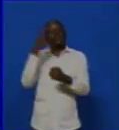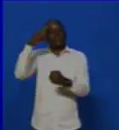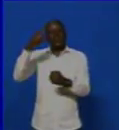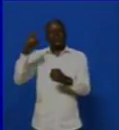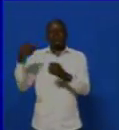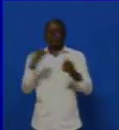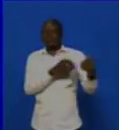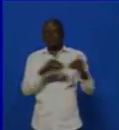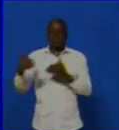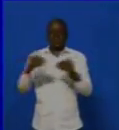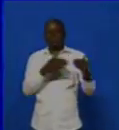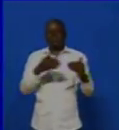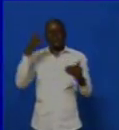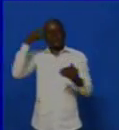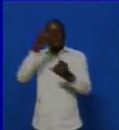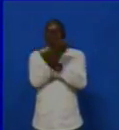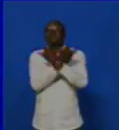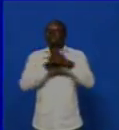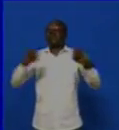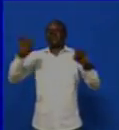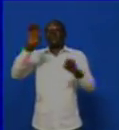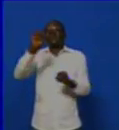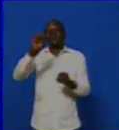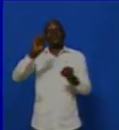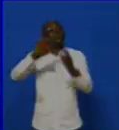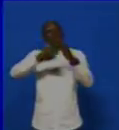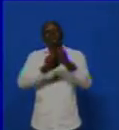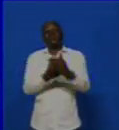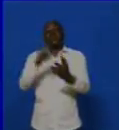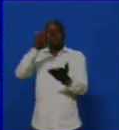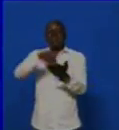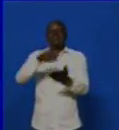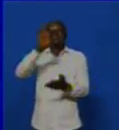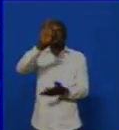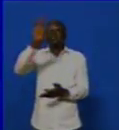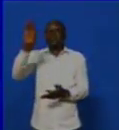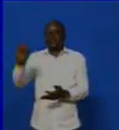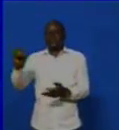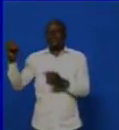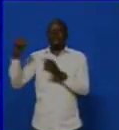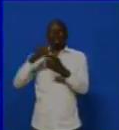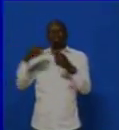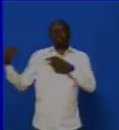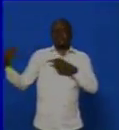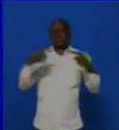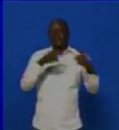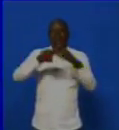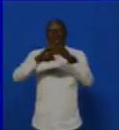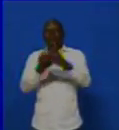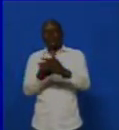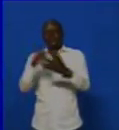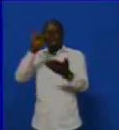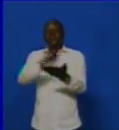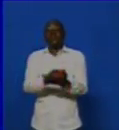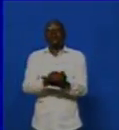L'Érythrée a acquis son indépendance de l'Éthiopie au début des années 1990 et une guerre a éclaté plus tard au cours de cette décennie à la suite